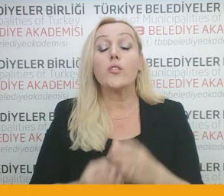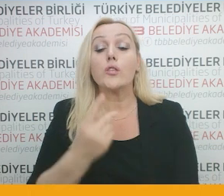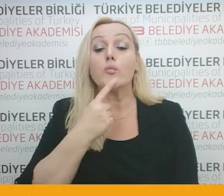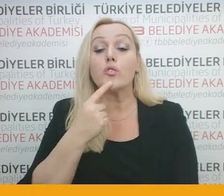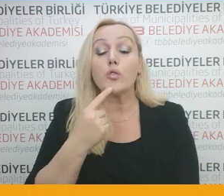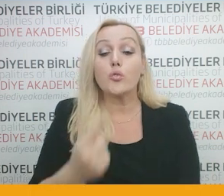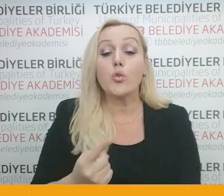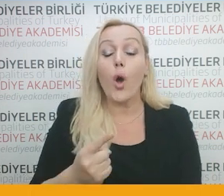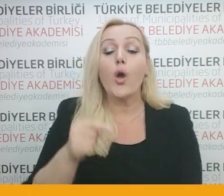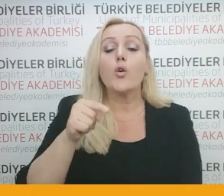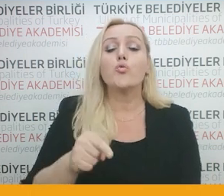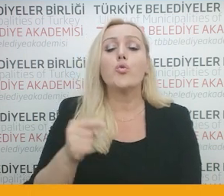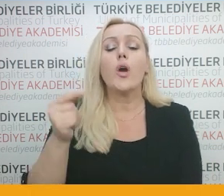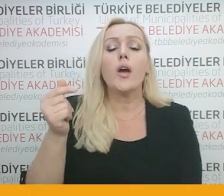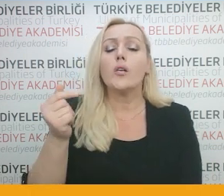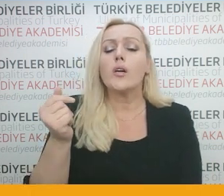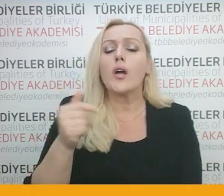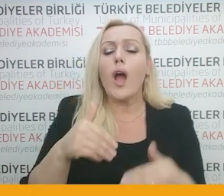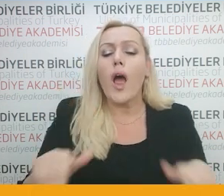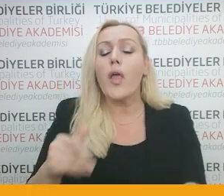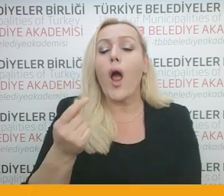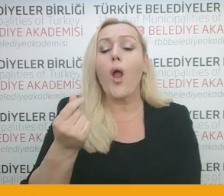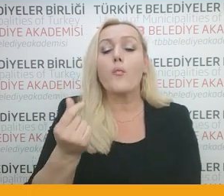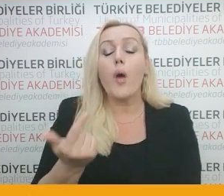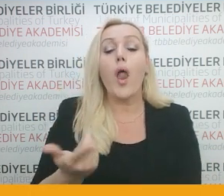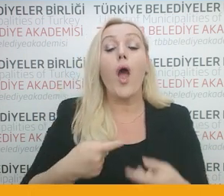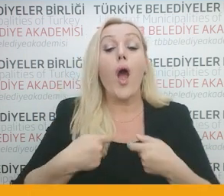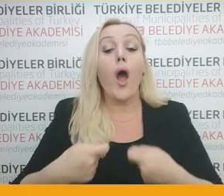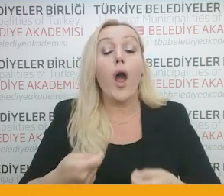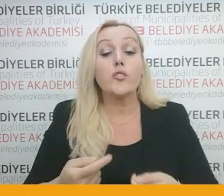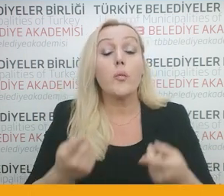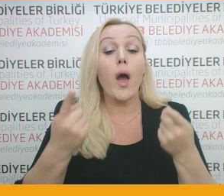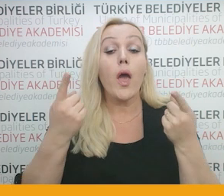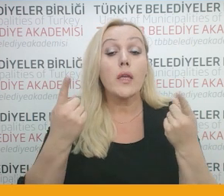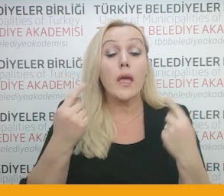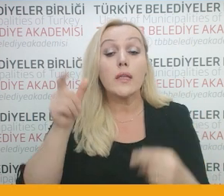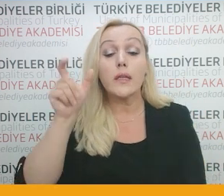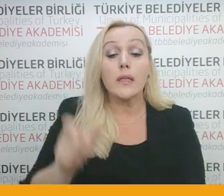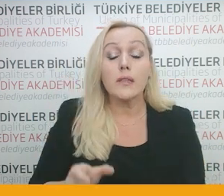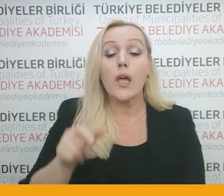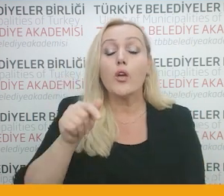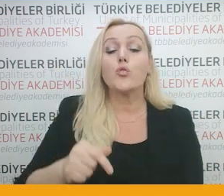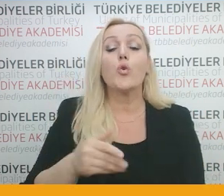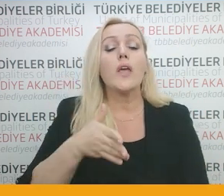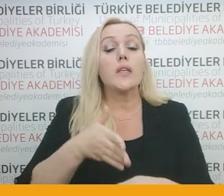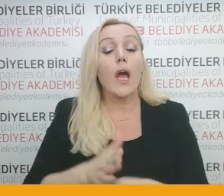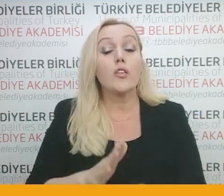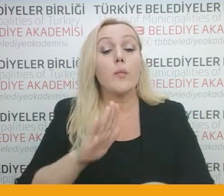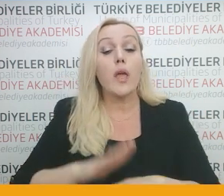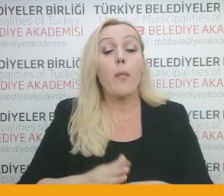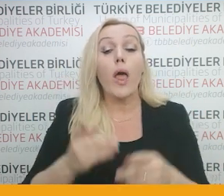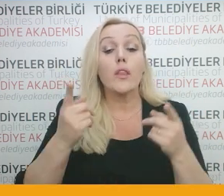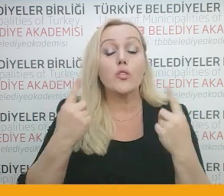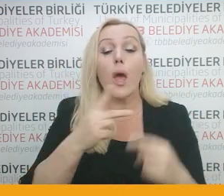kadar tutarının, kamu zararının destek hizmetleri müdür vekili olarak harcama yetkilisine, şu kadar tutarı gerçekleştirme görevlisine, belediye başkanına,